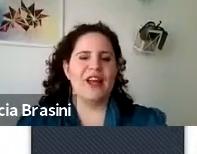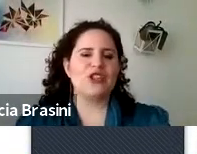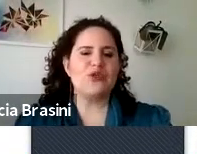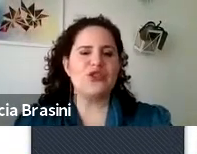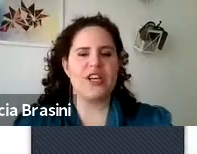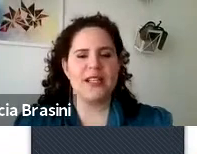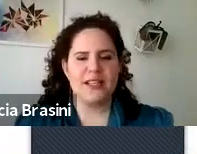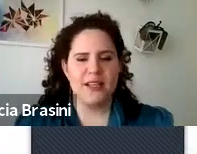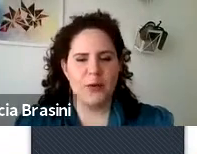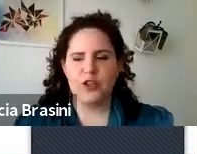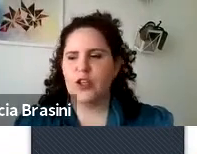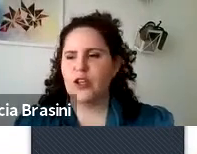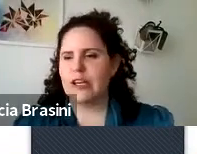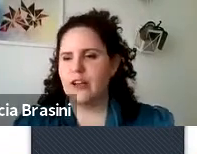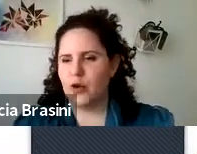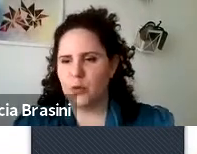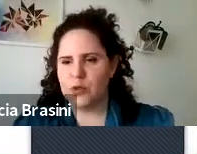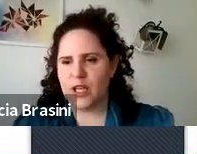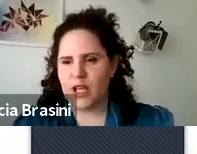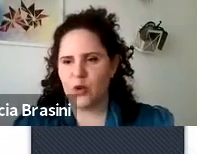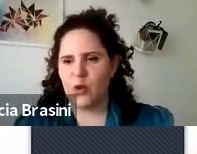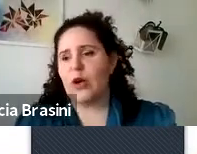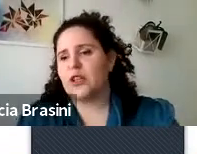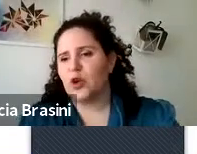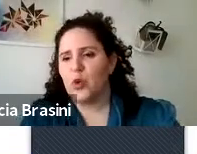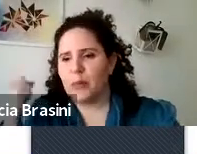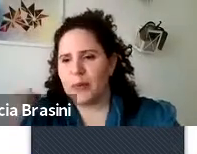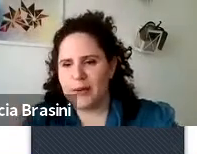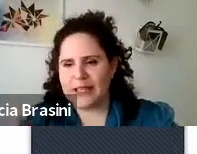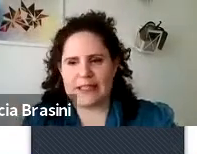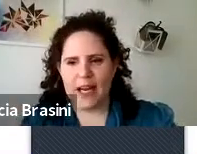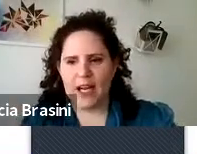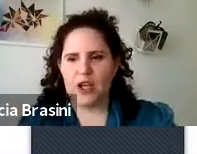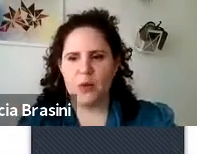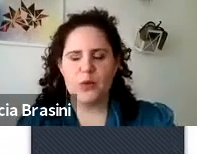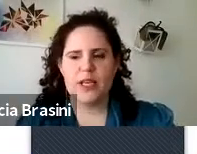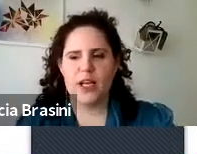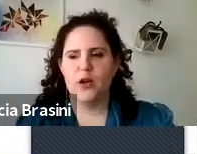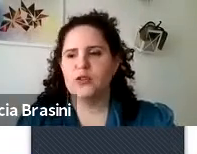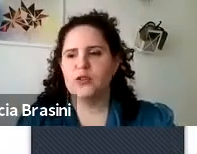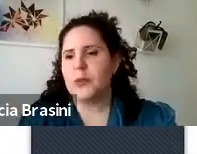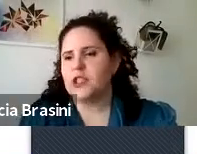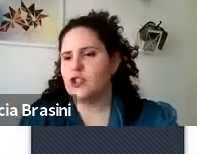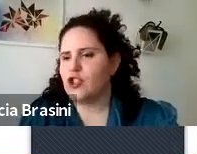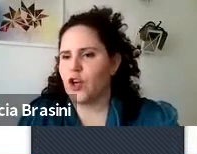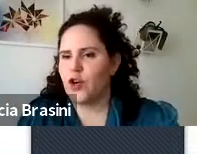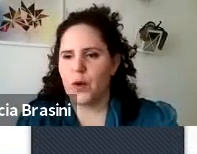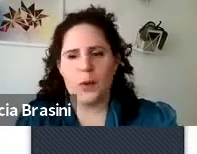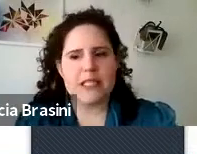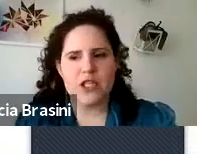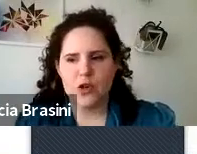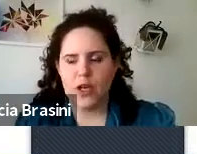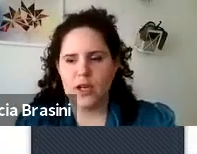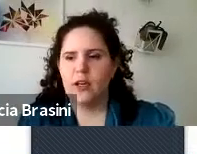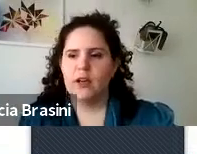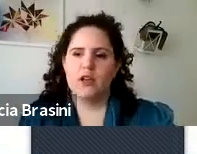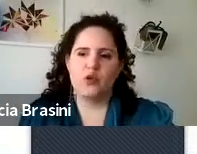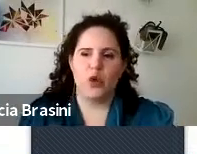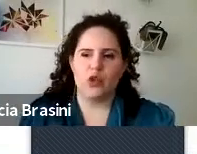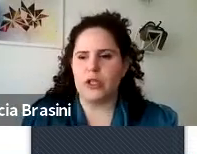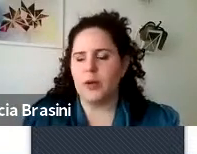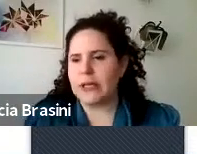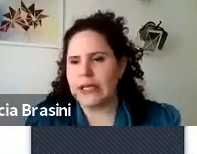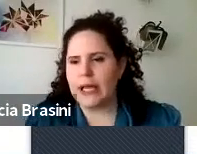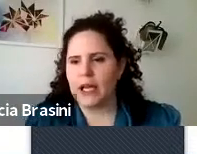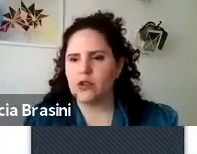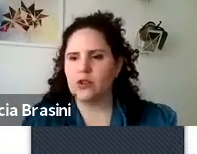E cosa succede quando io arrivo al museo o addirittura prima di entrare nel museo? Spesso cerco informazioni